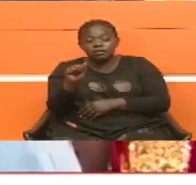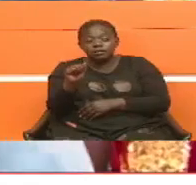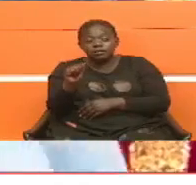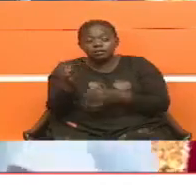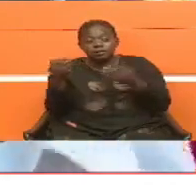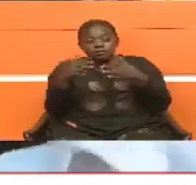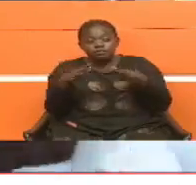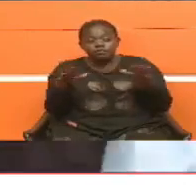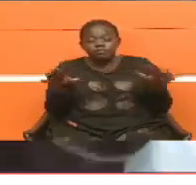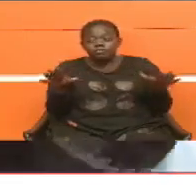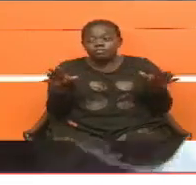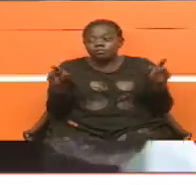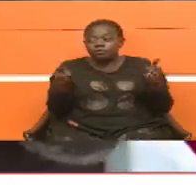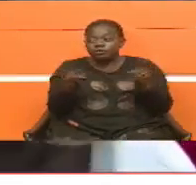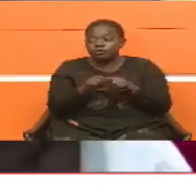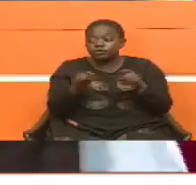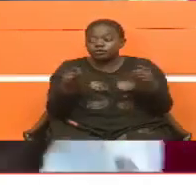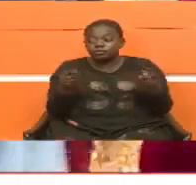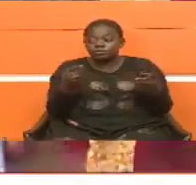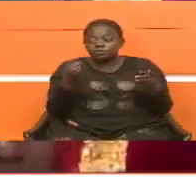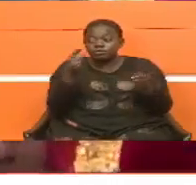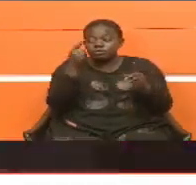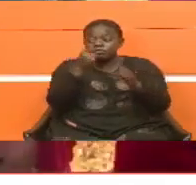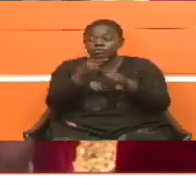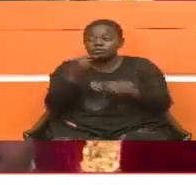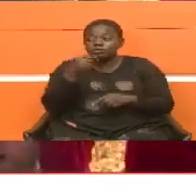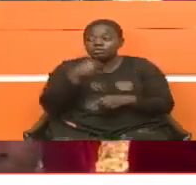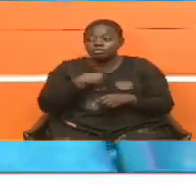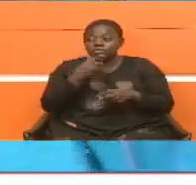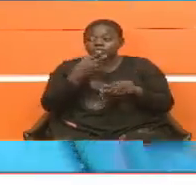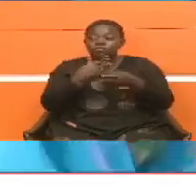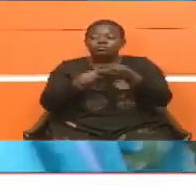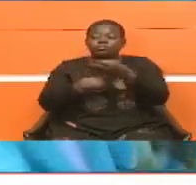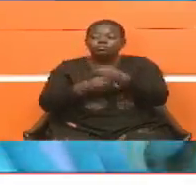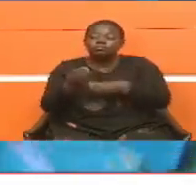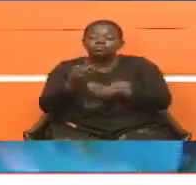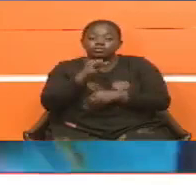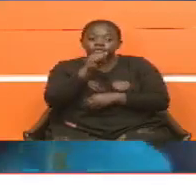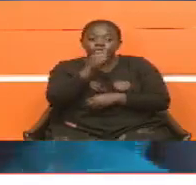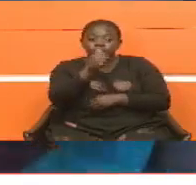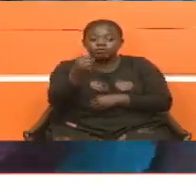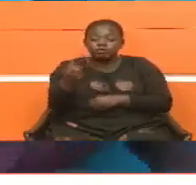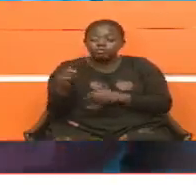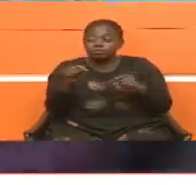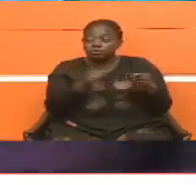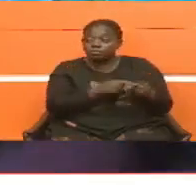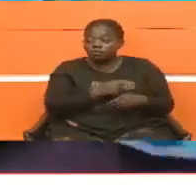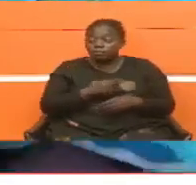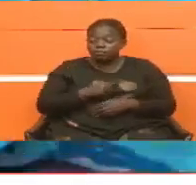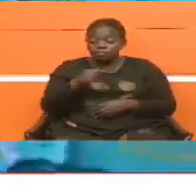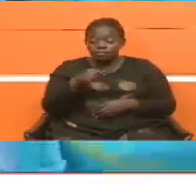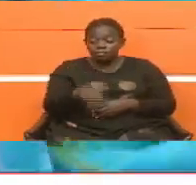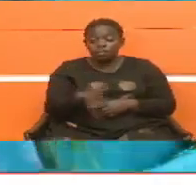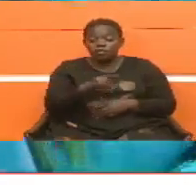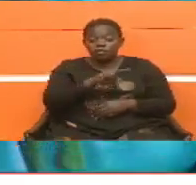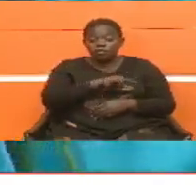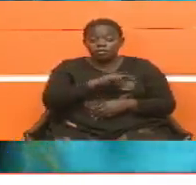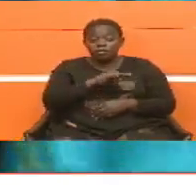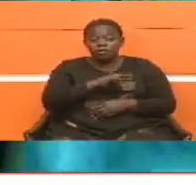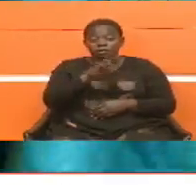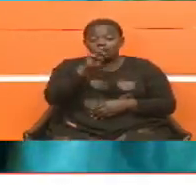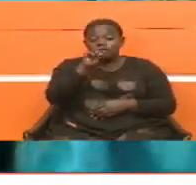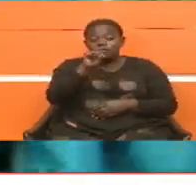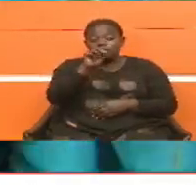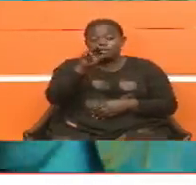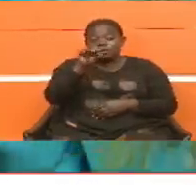ng'amaze okuzimba nabulwaki obuli ku nnyumba okwo nga nakugula. Abazzukulu balumiriza nnyaabwe omuto ayitibwa Mariam